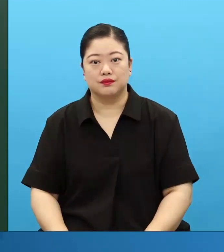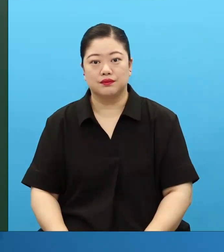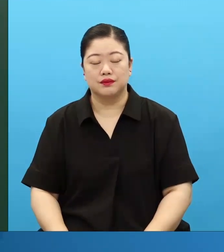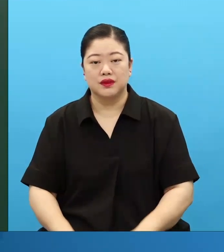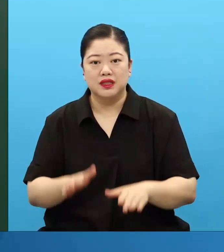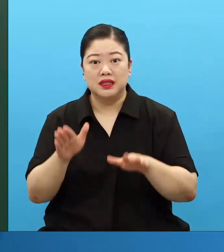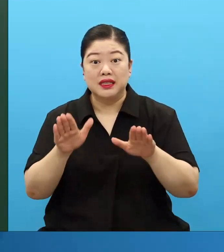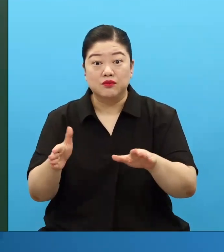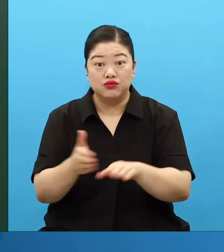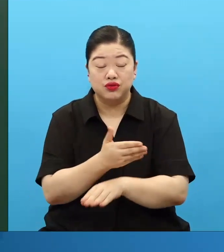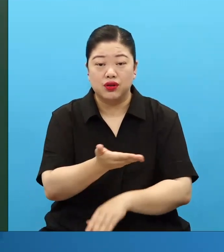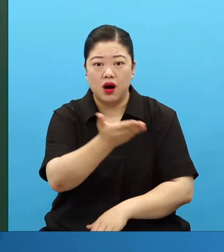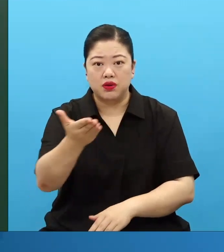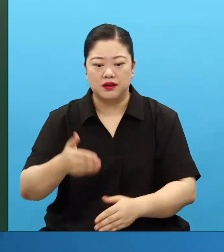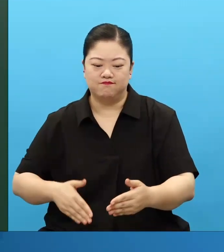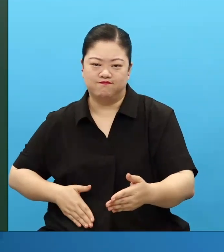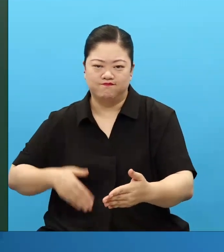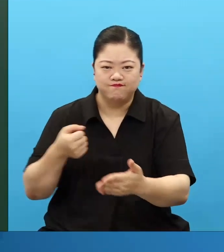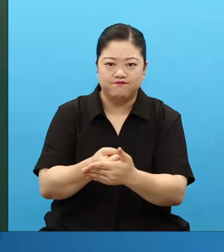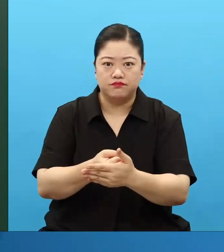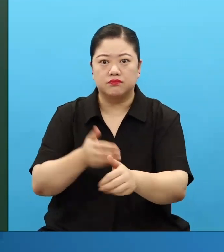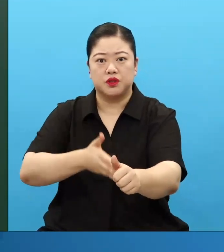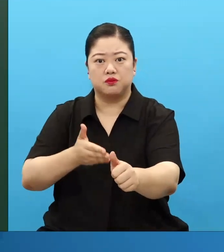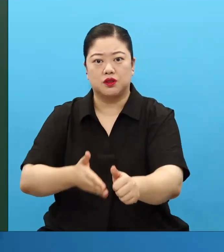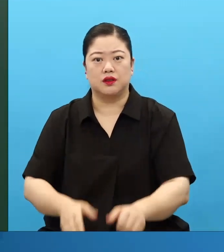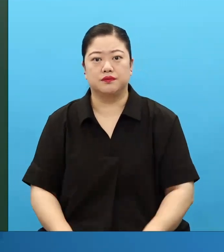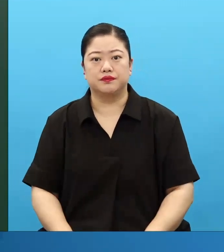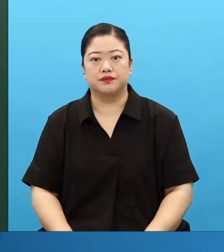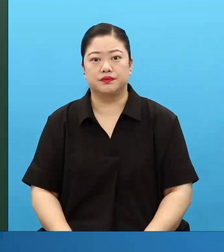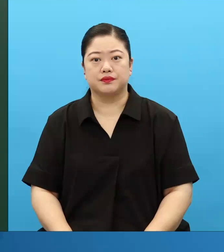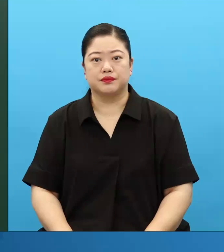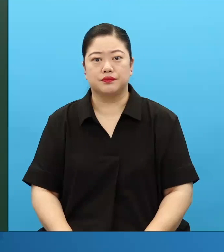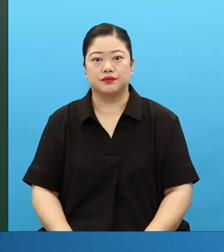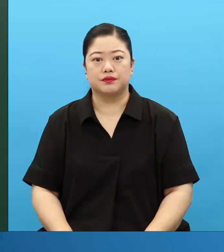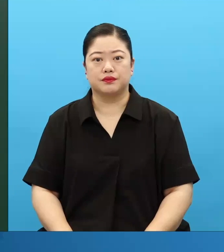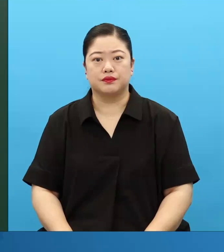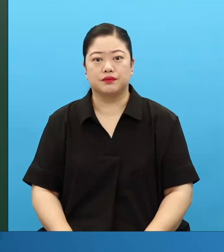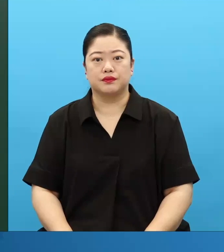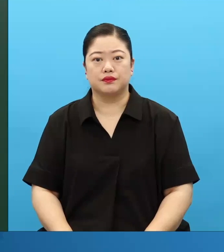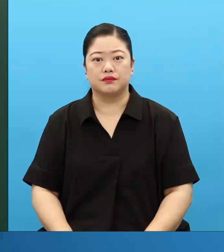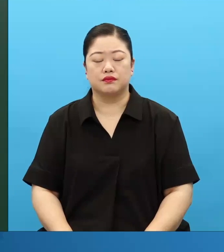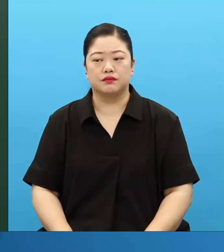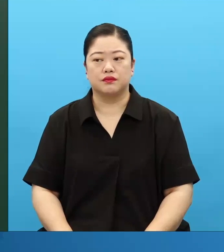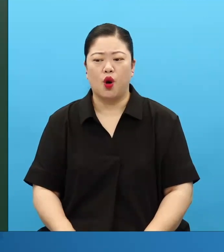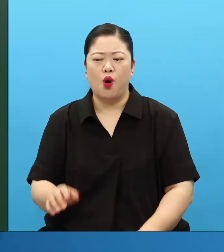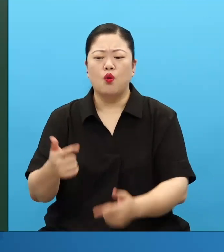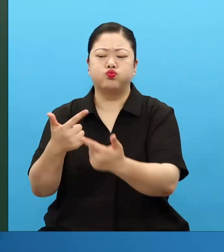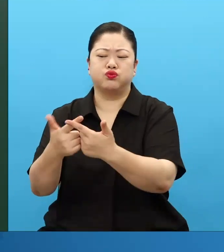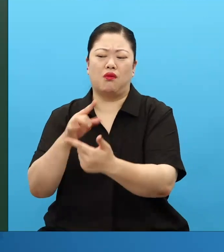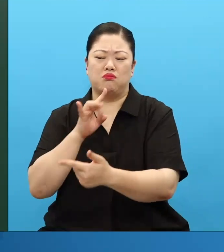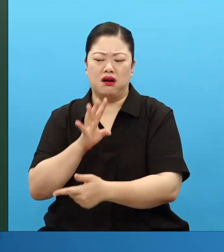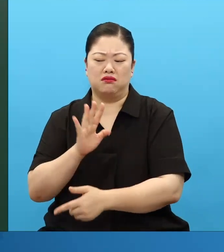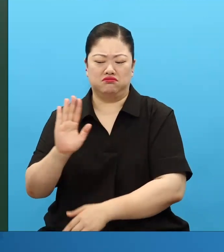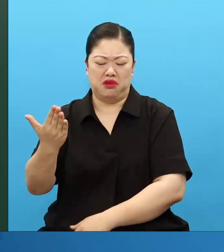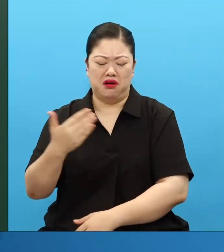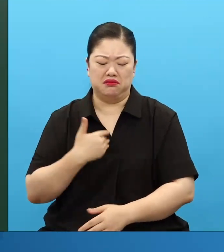드리는 날 나왔어요. And the day they gave the blood sacrifice in Egypt, they came out. 50일 만에 하나님의